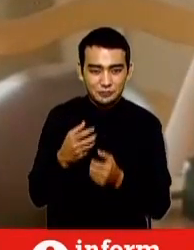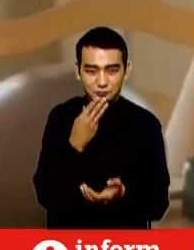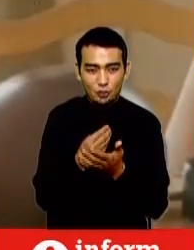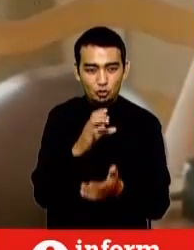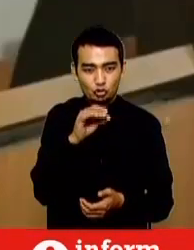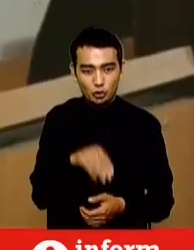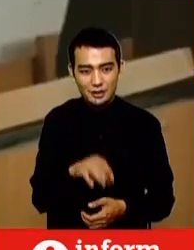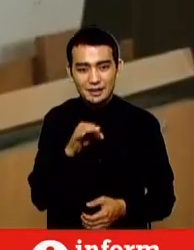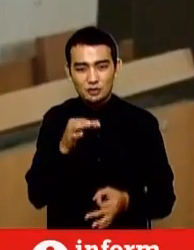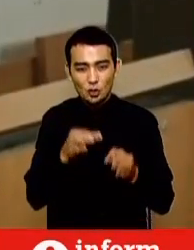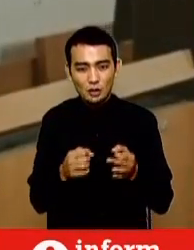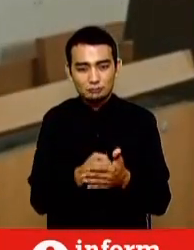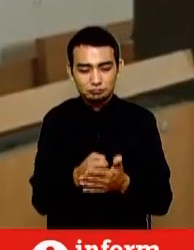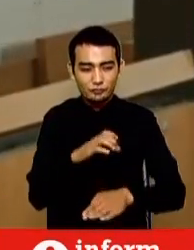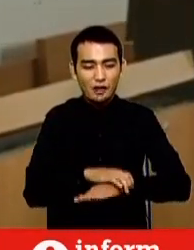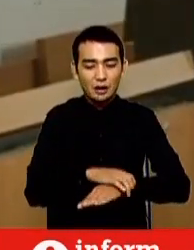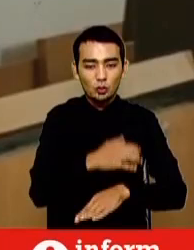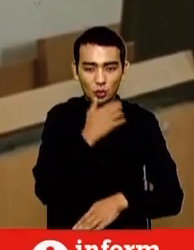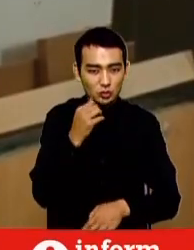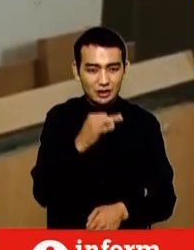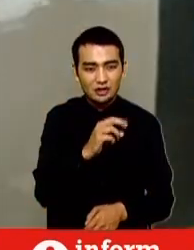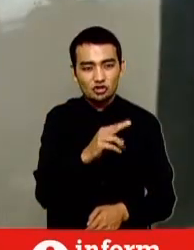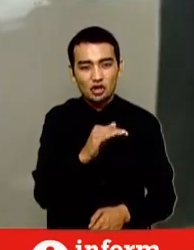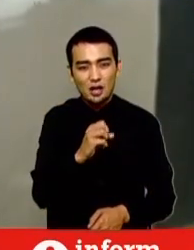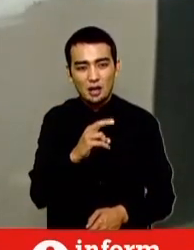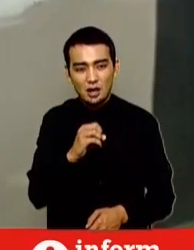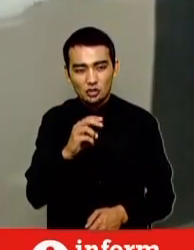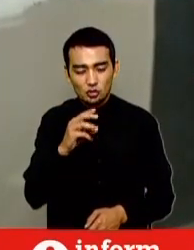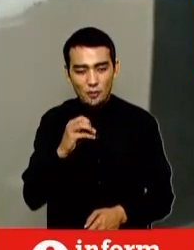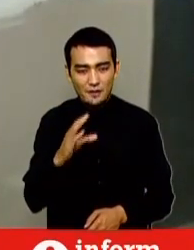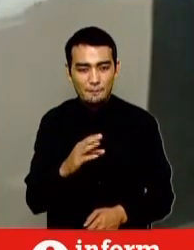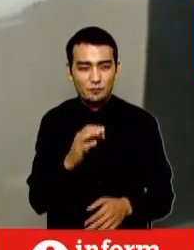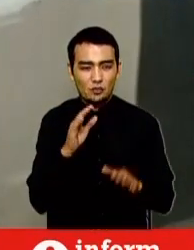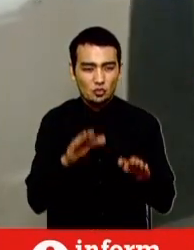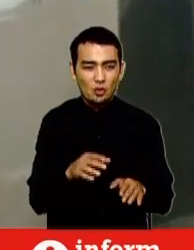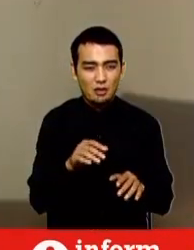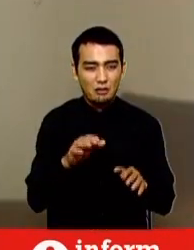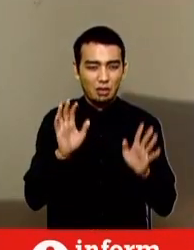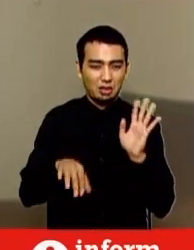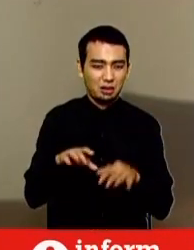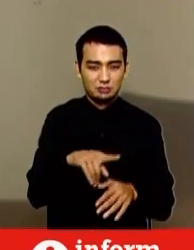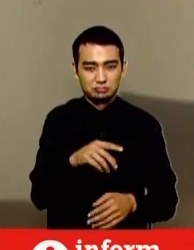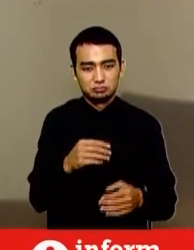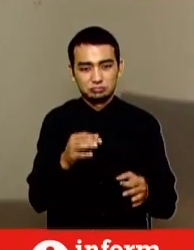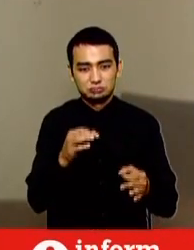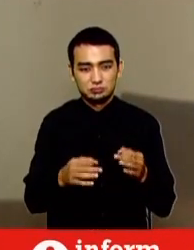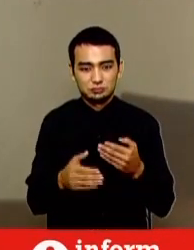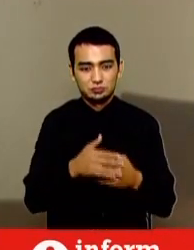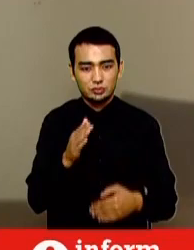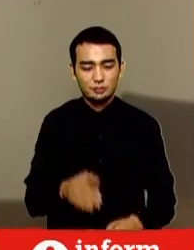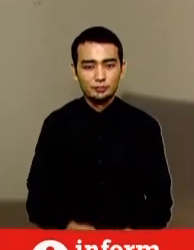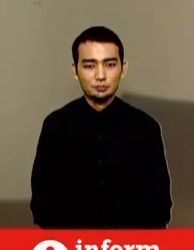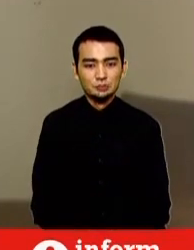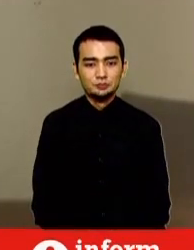же посчитала это недоказанным и осудила Джакашева только за халатность. Исходя из